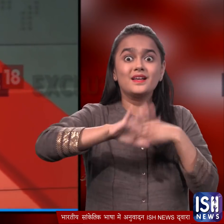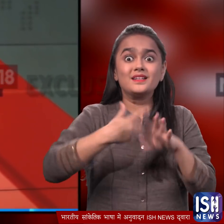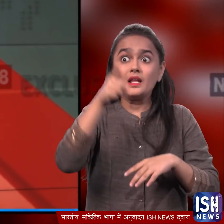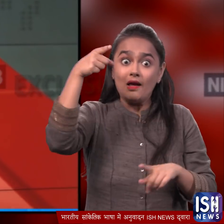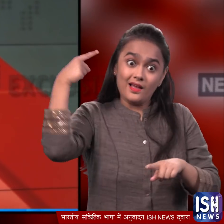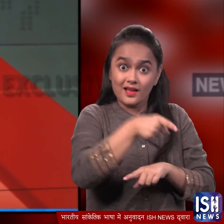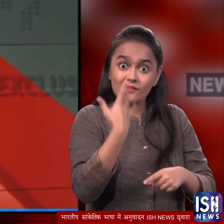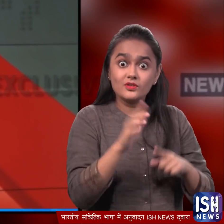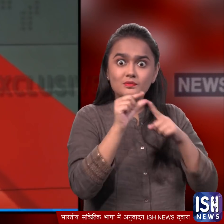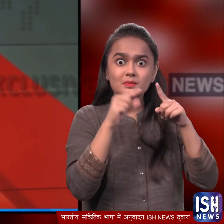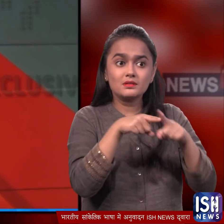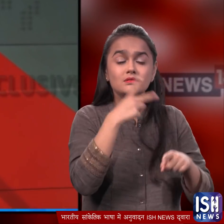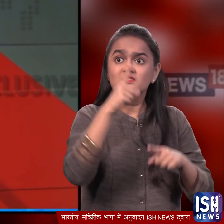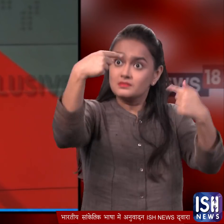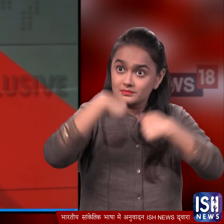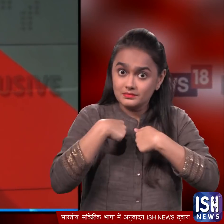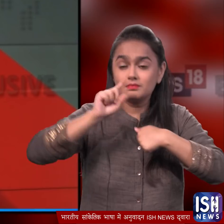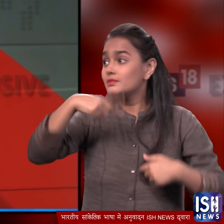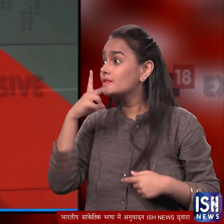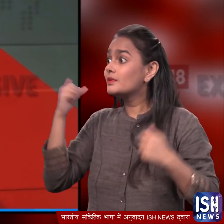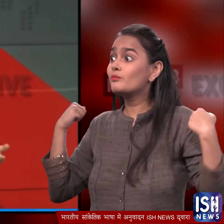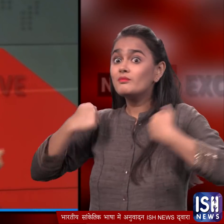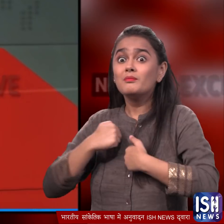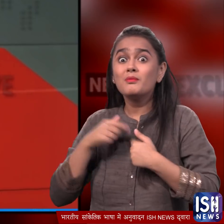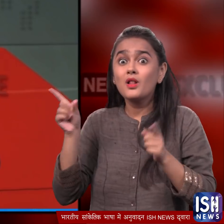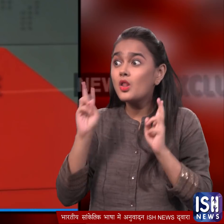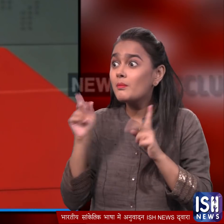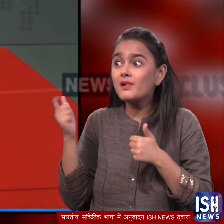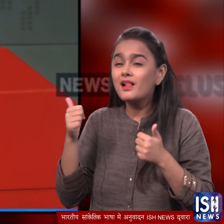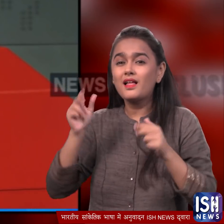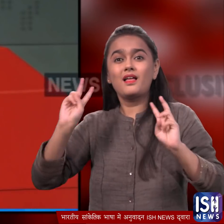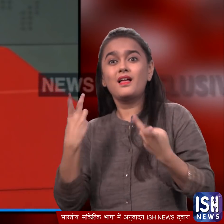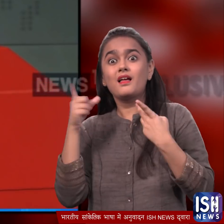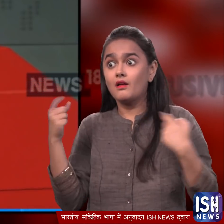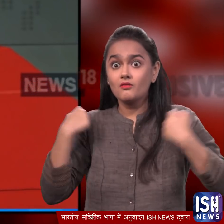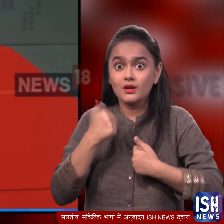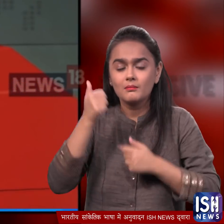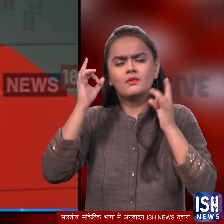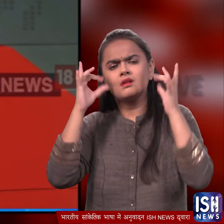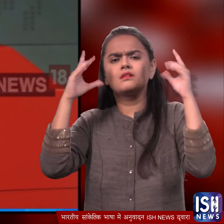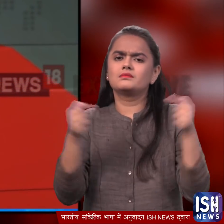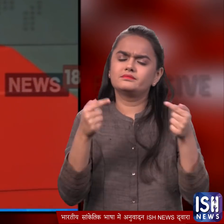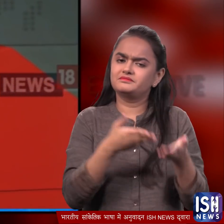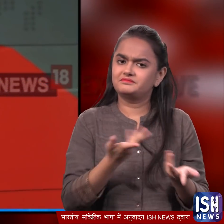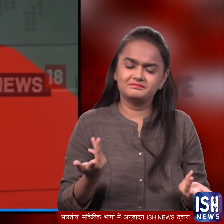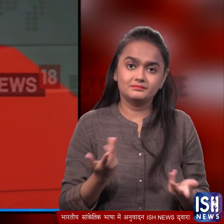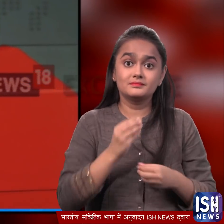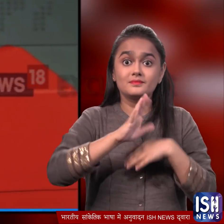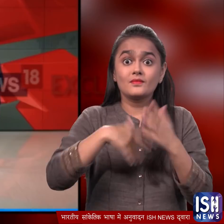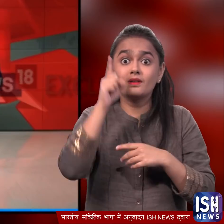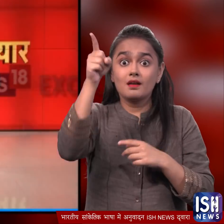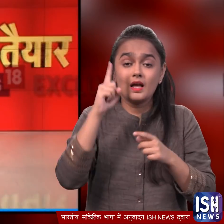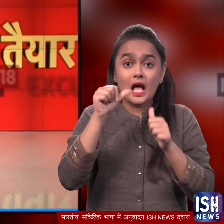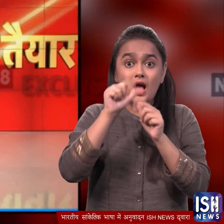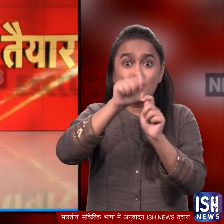प्रचार में जब प्रियंका टिब्रेवाल ने सादी वर्दी में पुलिस वालों को देखा तो वो भड़क गई। उत्तर प्रदेश के अयोध्या में राम मंदिर निर्माण का पहला